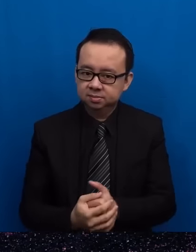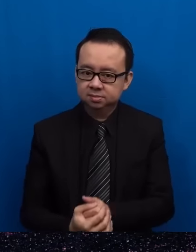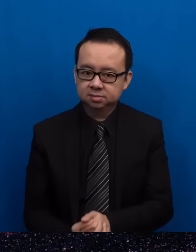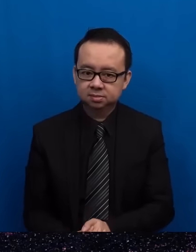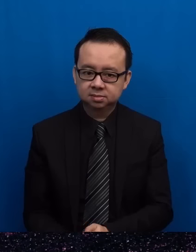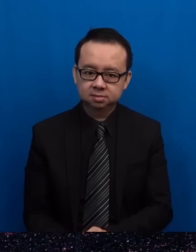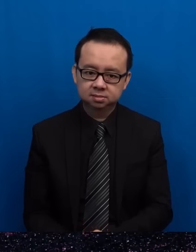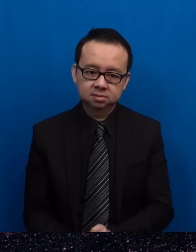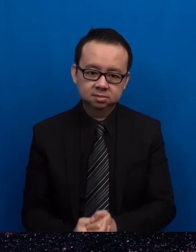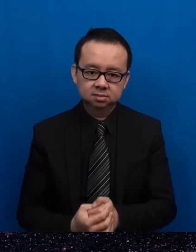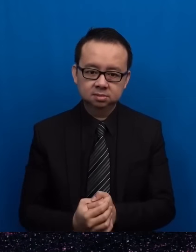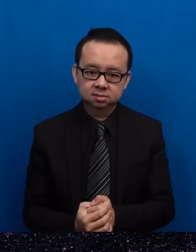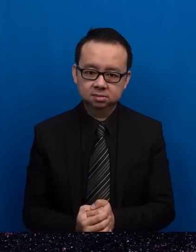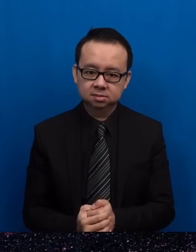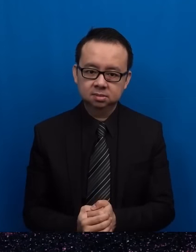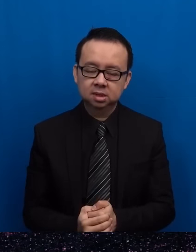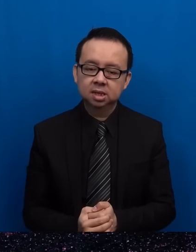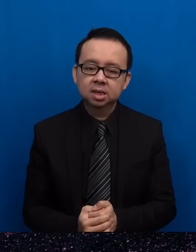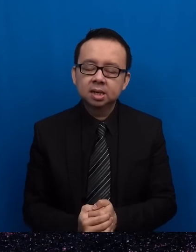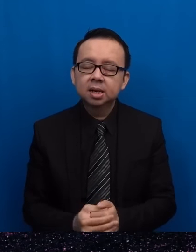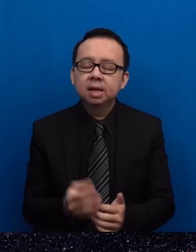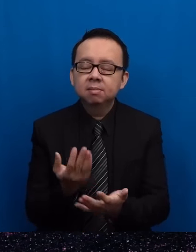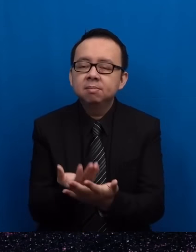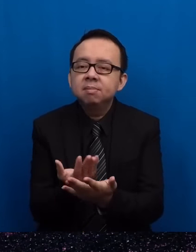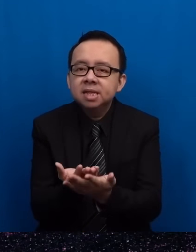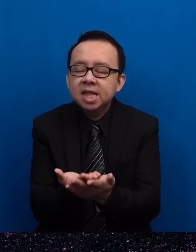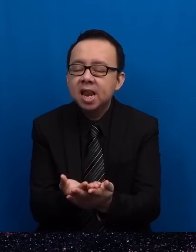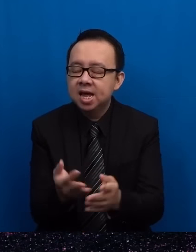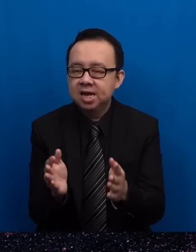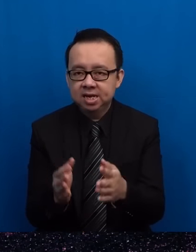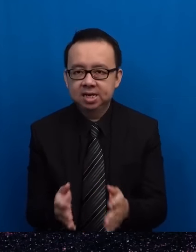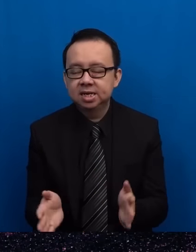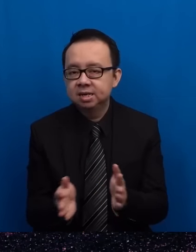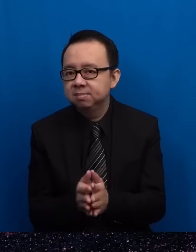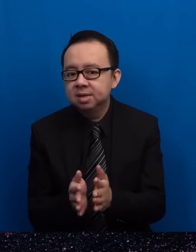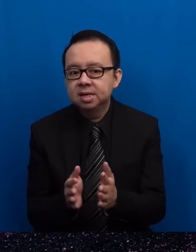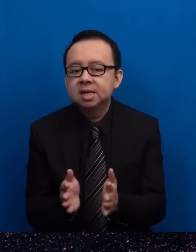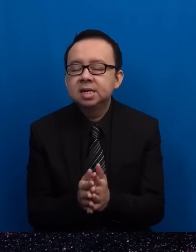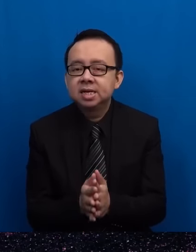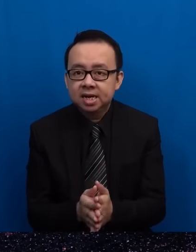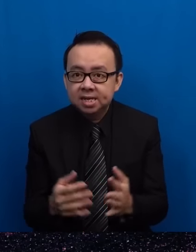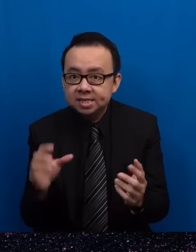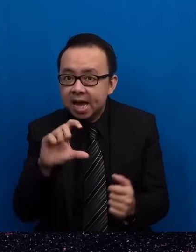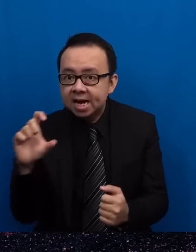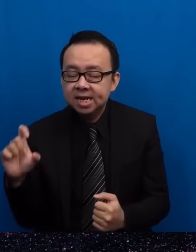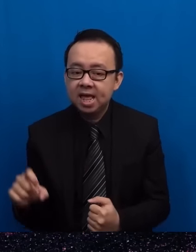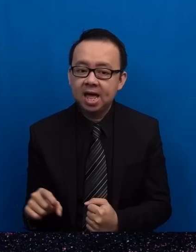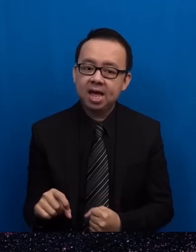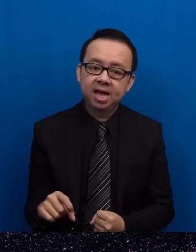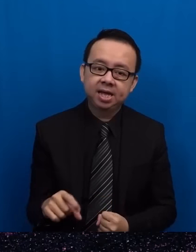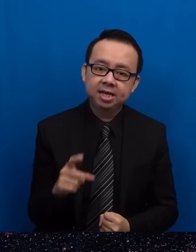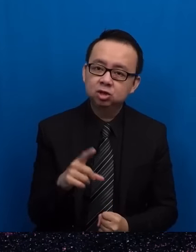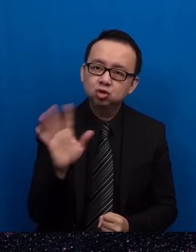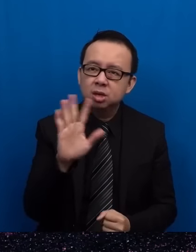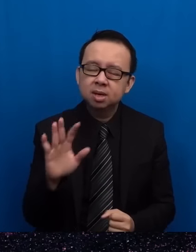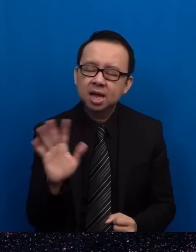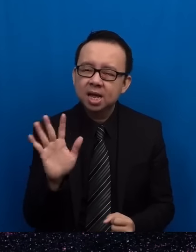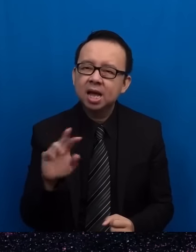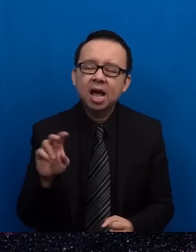ada pendalaman. Tapi mintalah dan carilah itu 2 hal yang berbeda loh. Minta itu tinggal minta, hei boleh aku minta